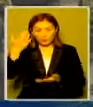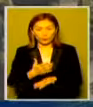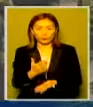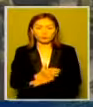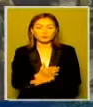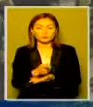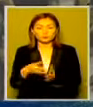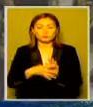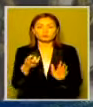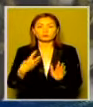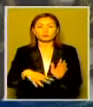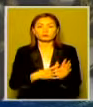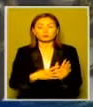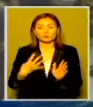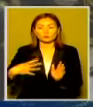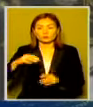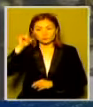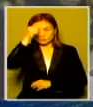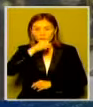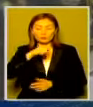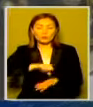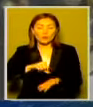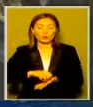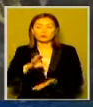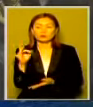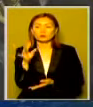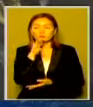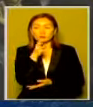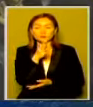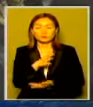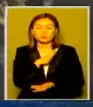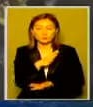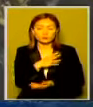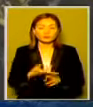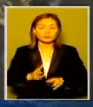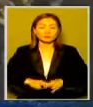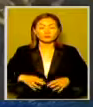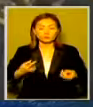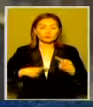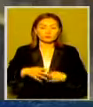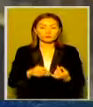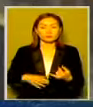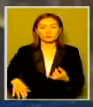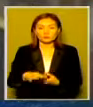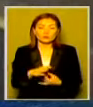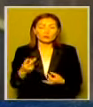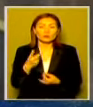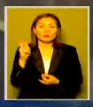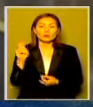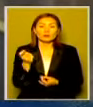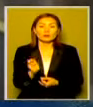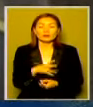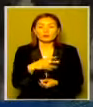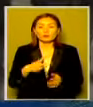в 1939-40 годах участвовал в Советско-финляндской войне и благополучно вернулся в страну. Во Вторую мировую